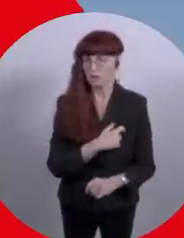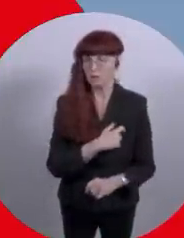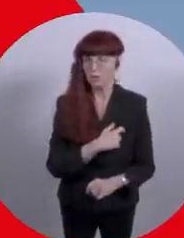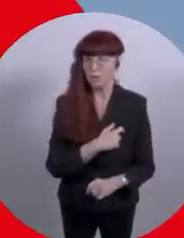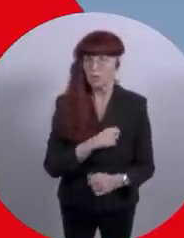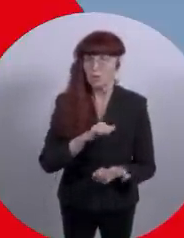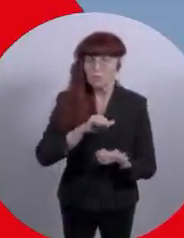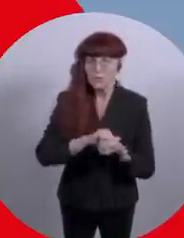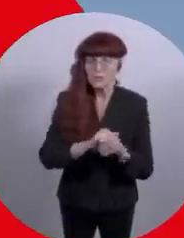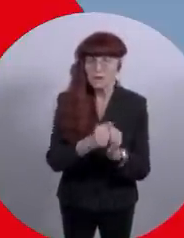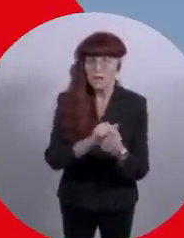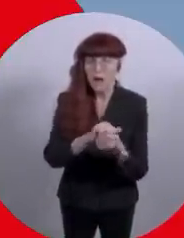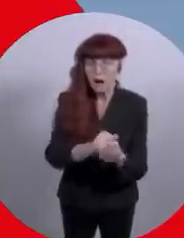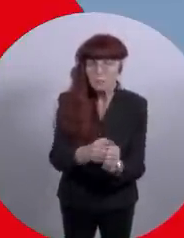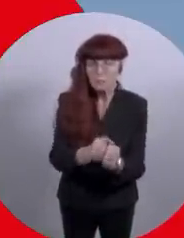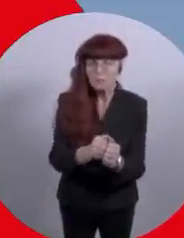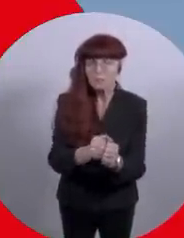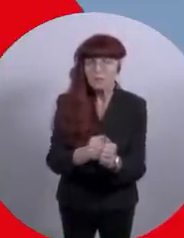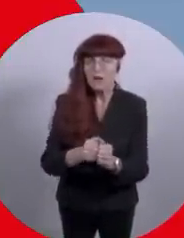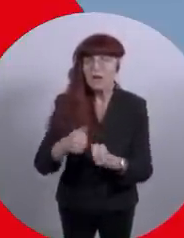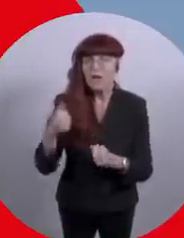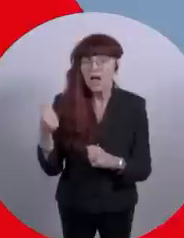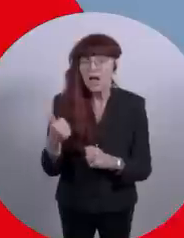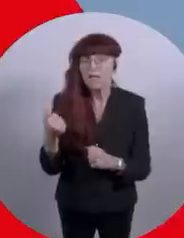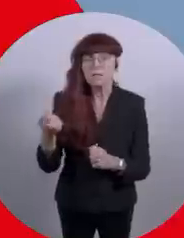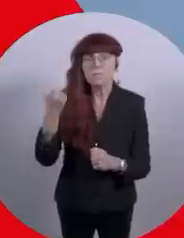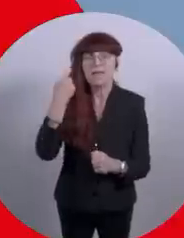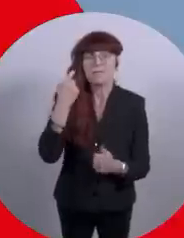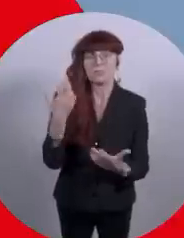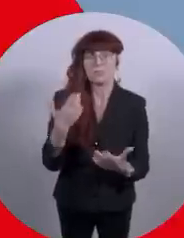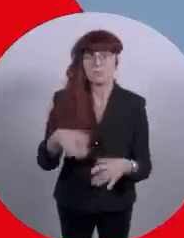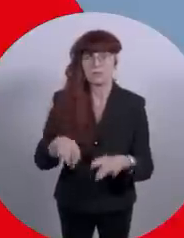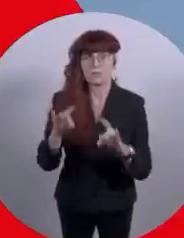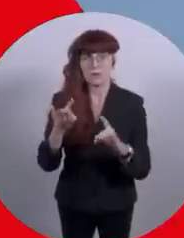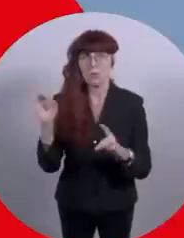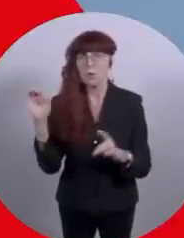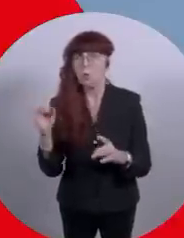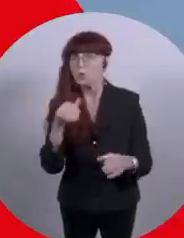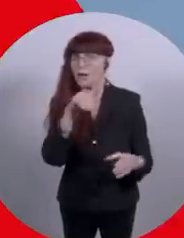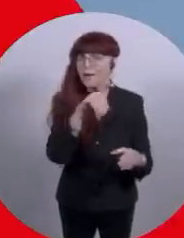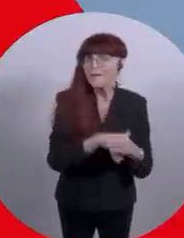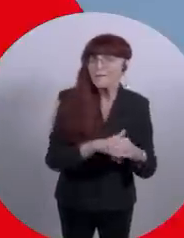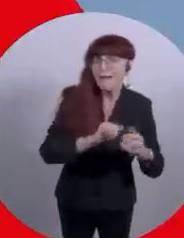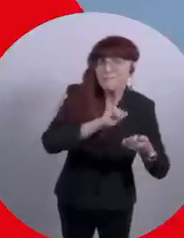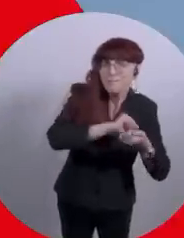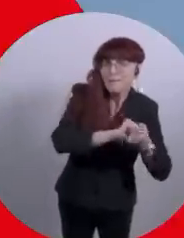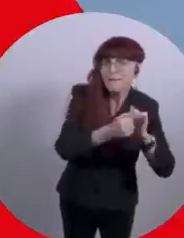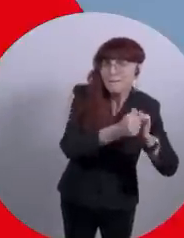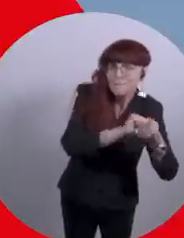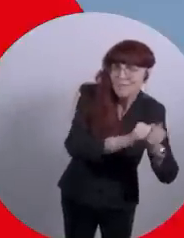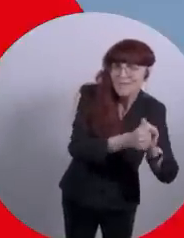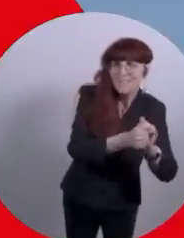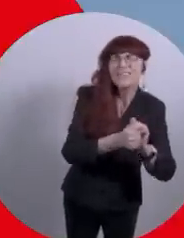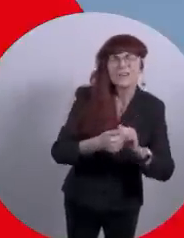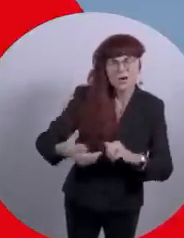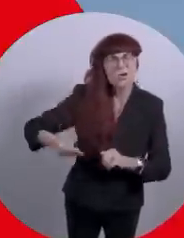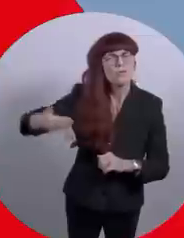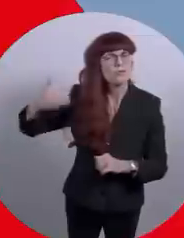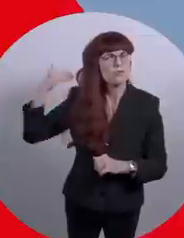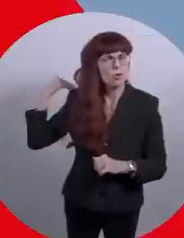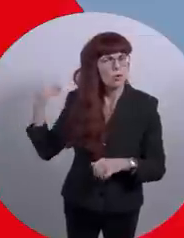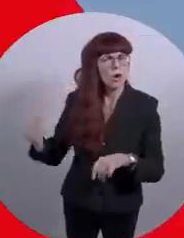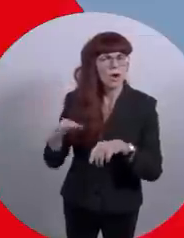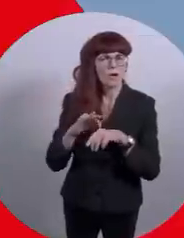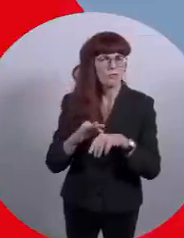um eine Meinung diese Kampf um Inhalte der ist in der Vergangenheit geführt worden jetzt kommen